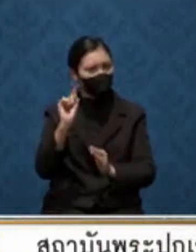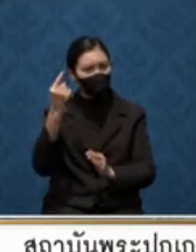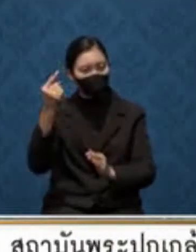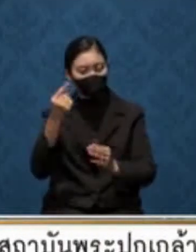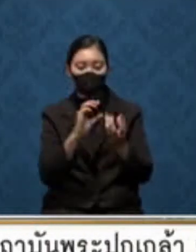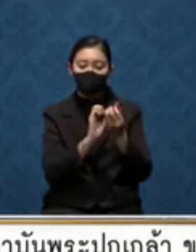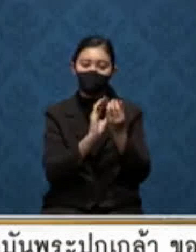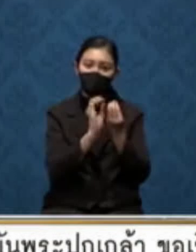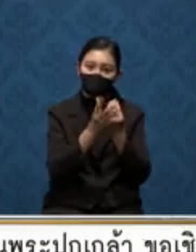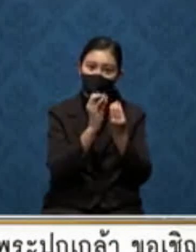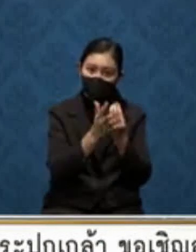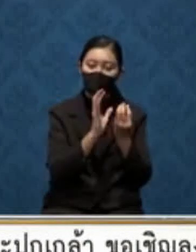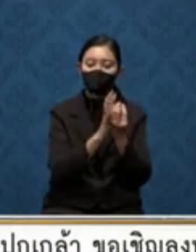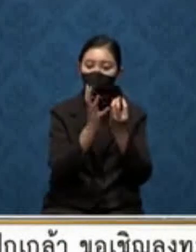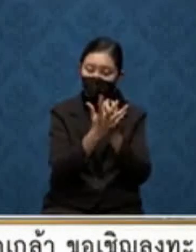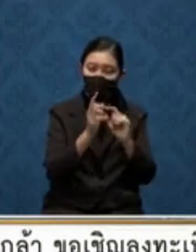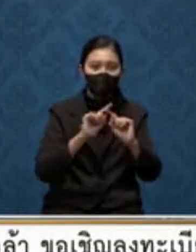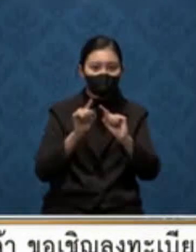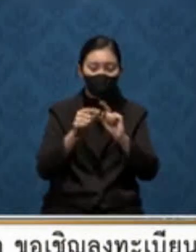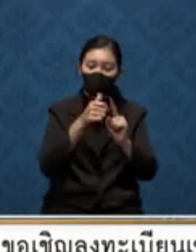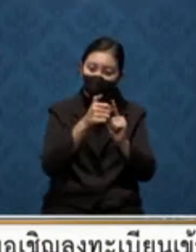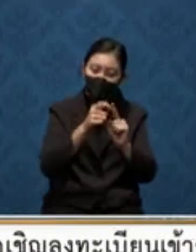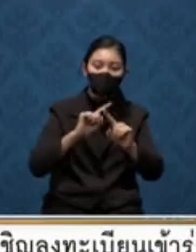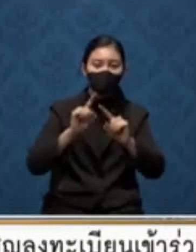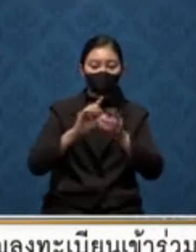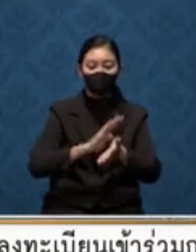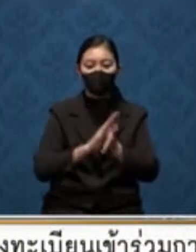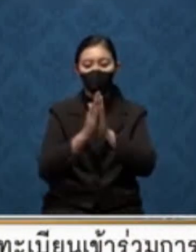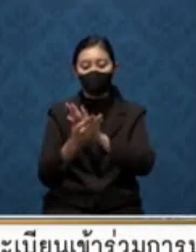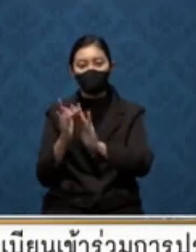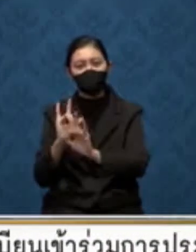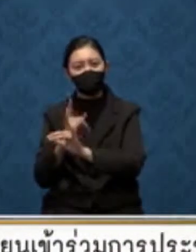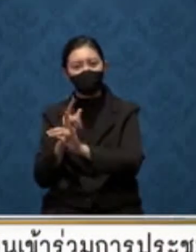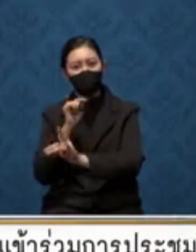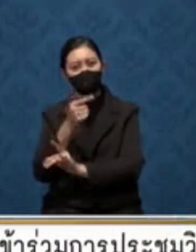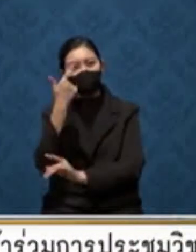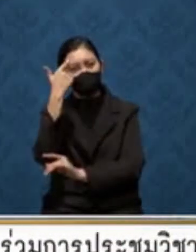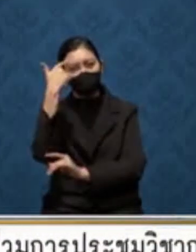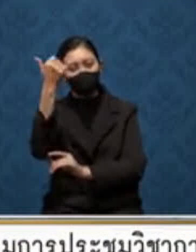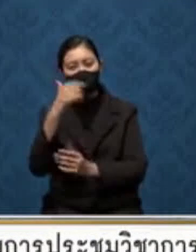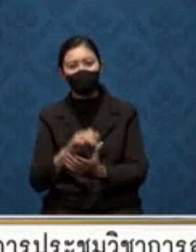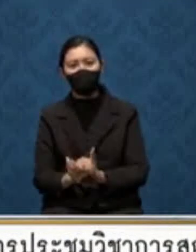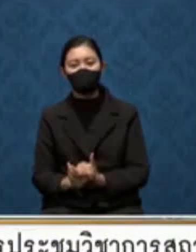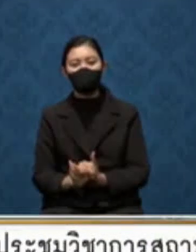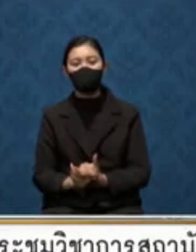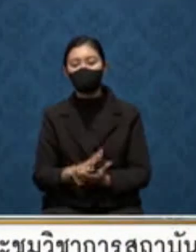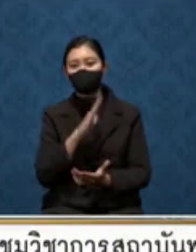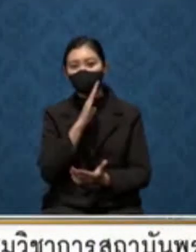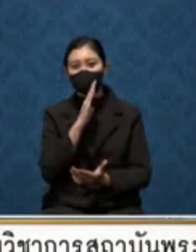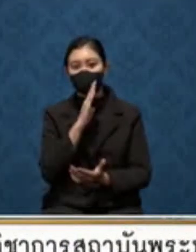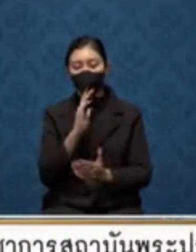มใหมกฎหมายอย่นอยใ 50 ปของระเทศทำให้อยู่แ่ไมกี่ครัKumentอันนี้สหากทเปเรื่ถนเพราฉะนั้งในการทเราจะ